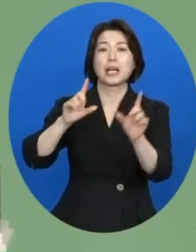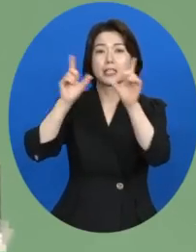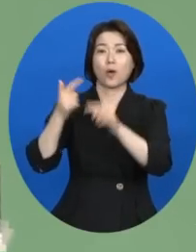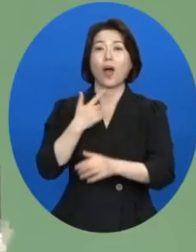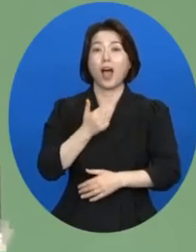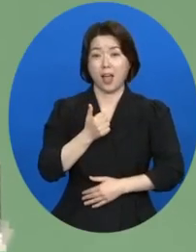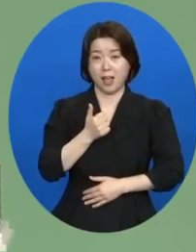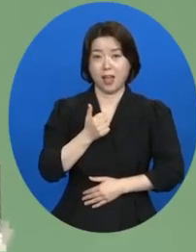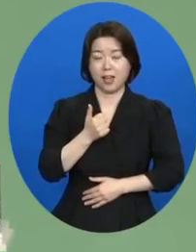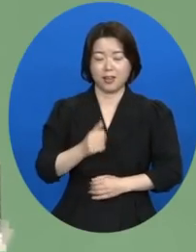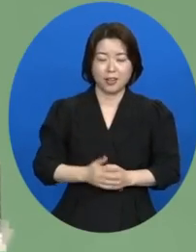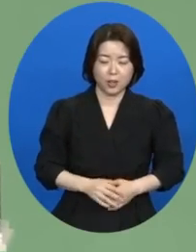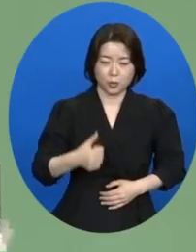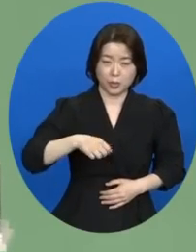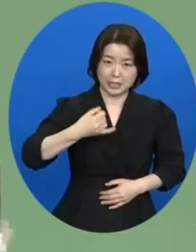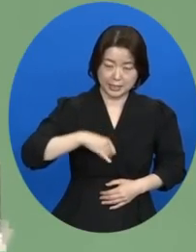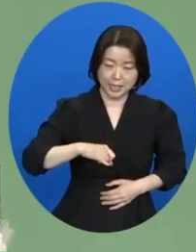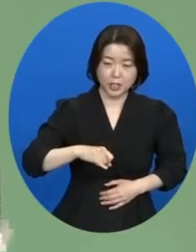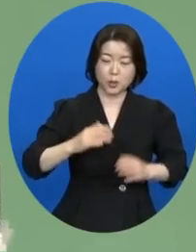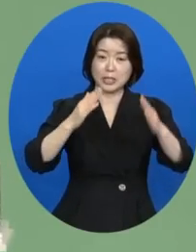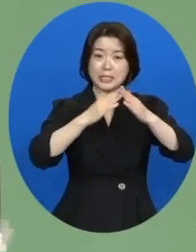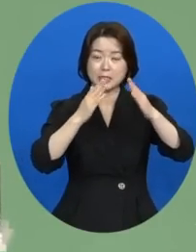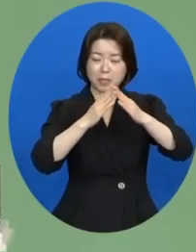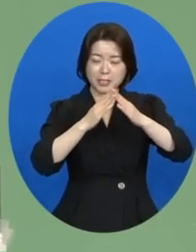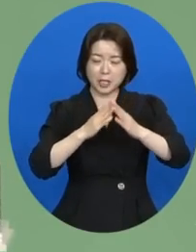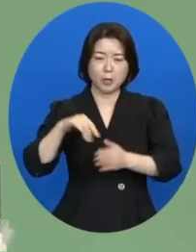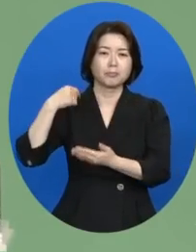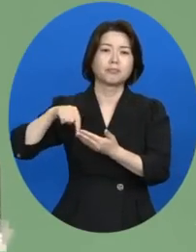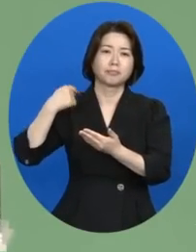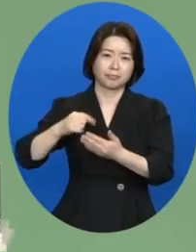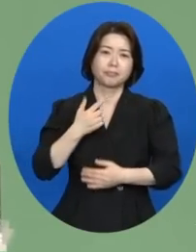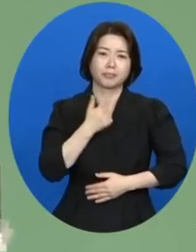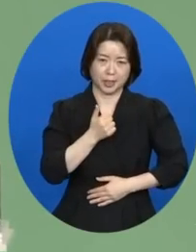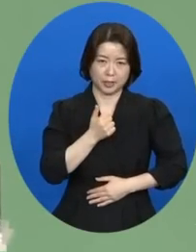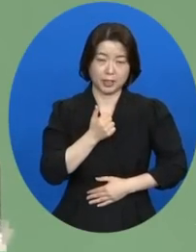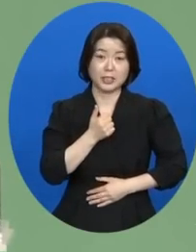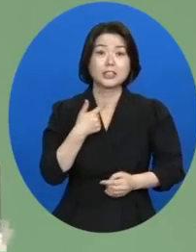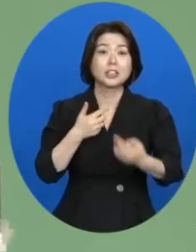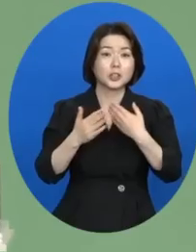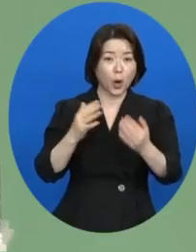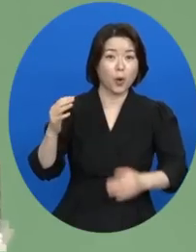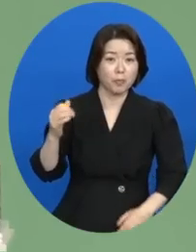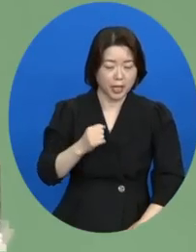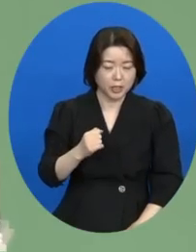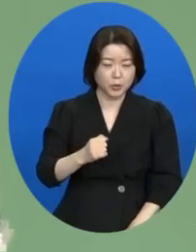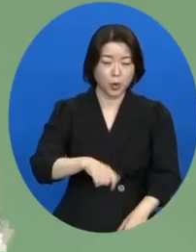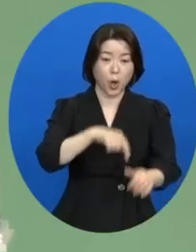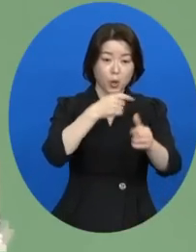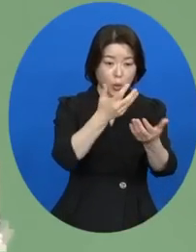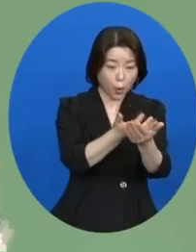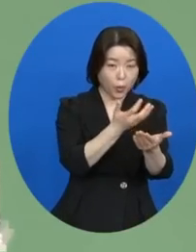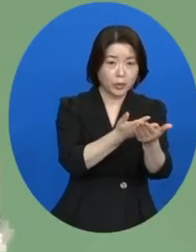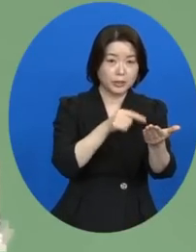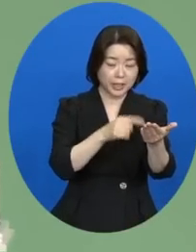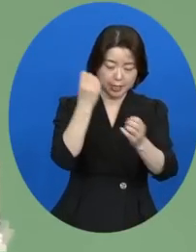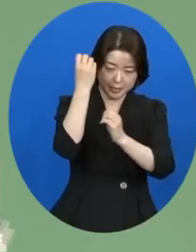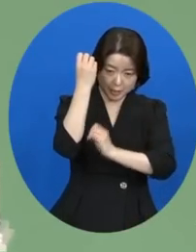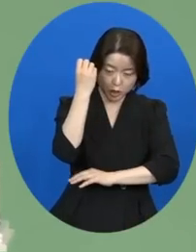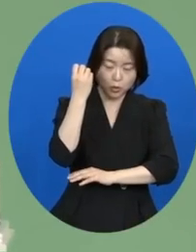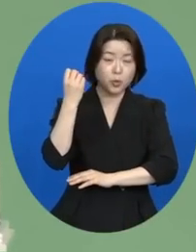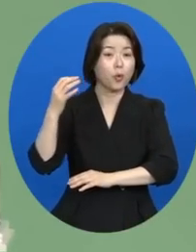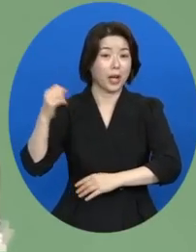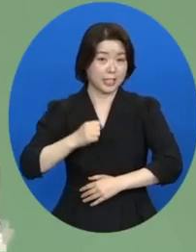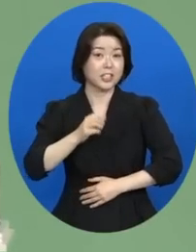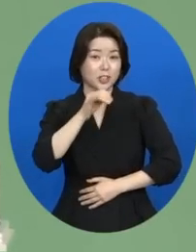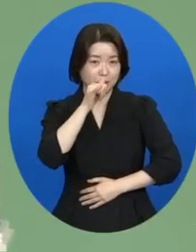했고 자녀들 홈스쿨하면서 가르쳤던 경험으로 교육 자료소에 기초는